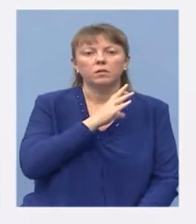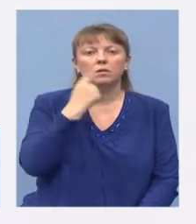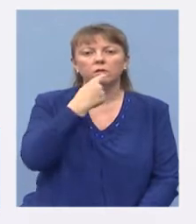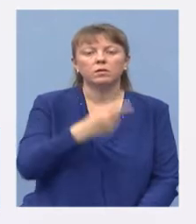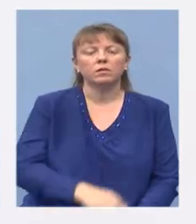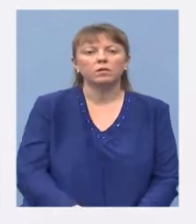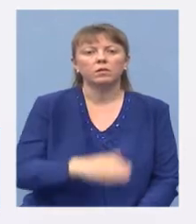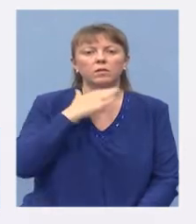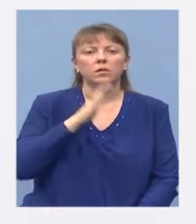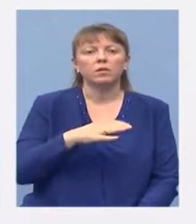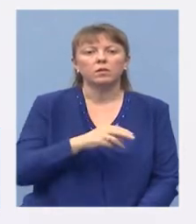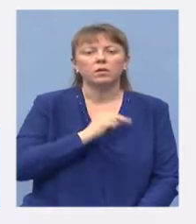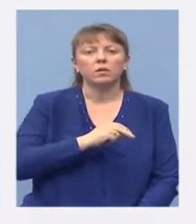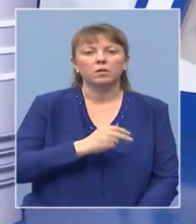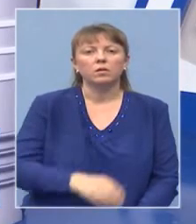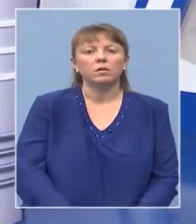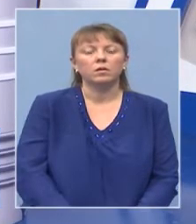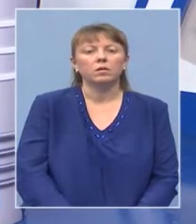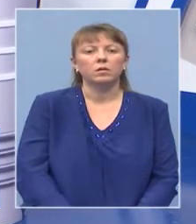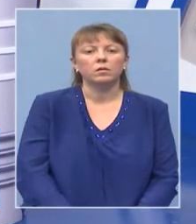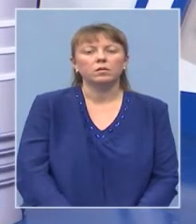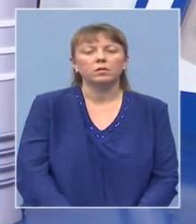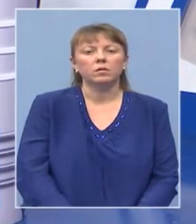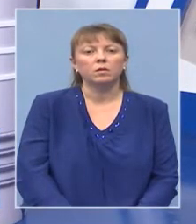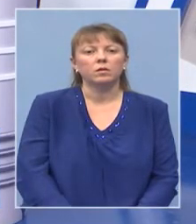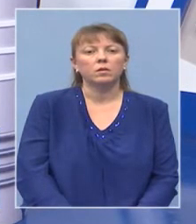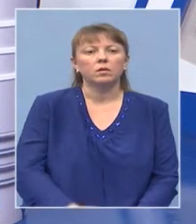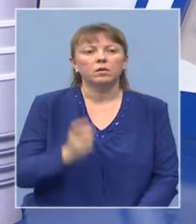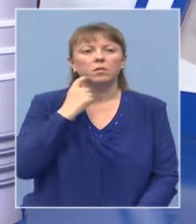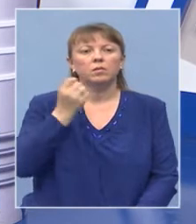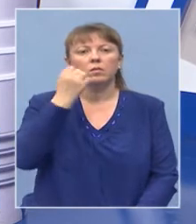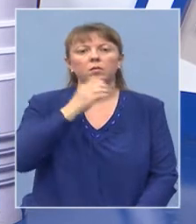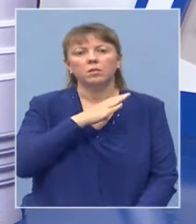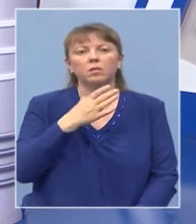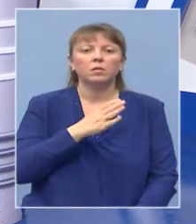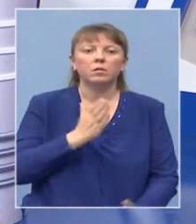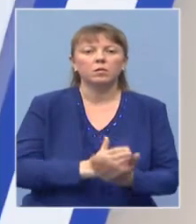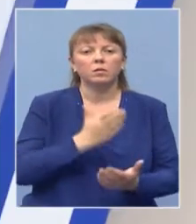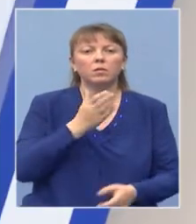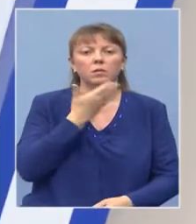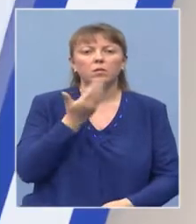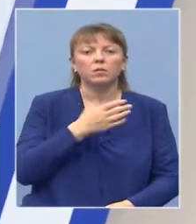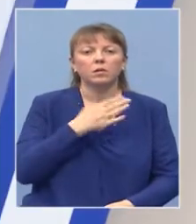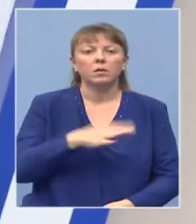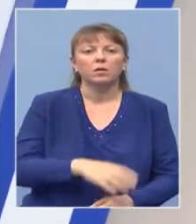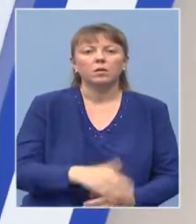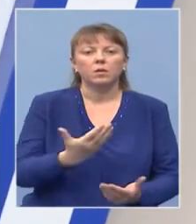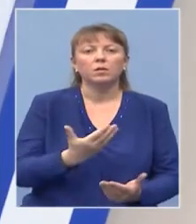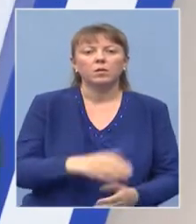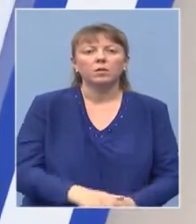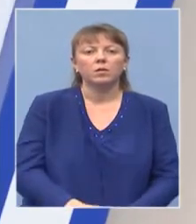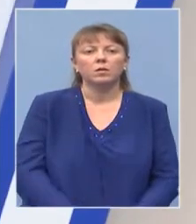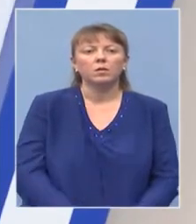органами достаточно хорошо налажена. Ну, тем не менее, часто ли ошибки происходят? Вот ошибки в отправлении данных в том